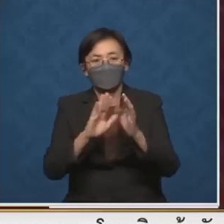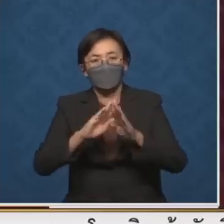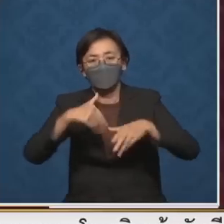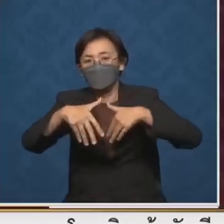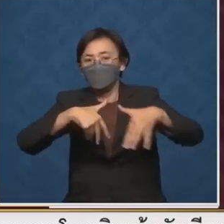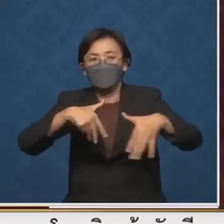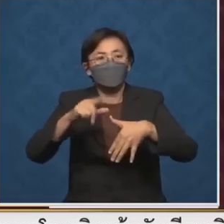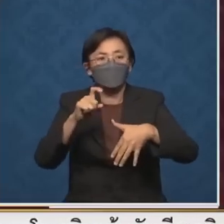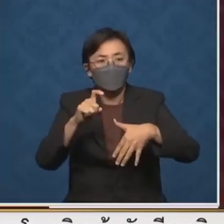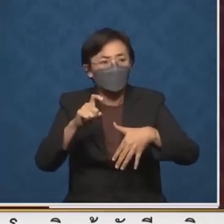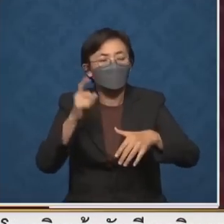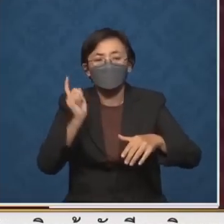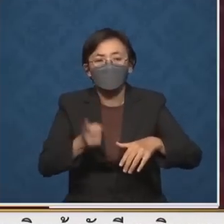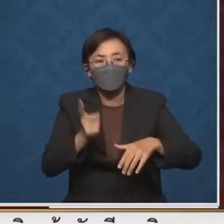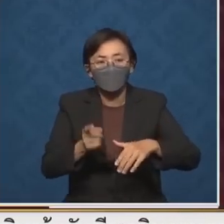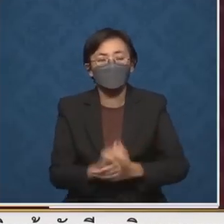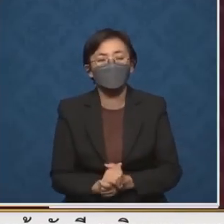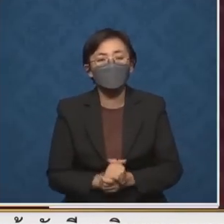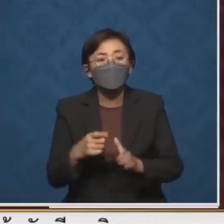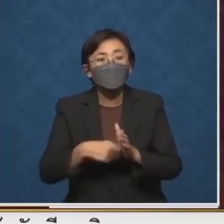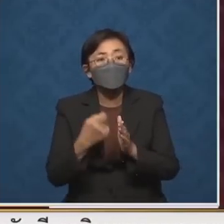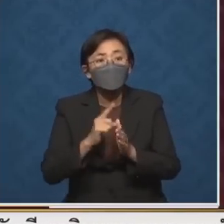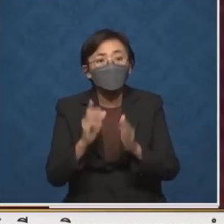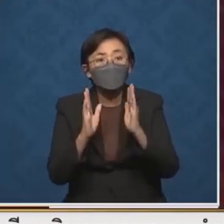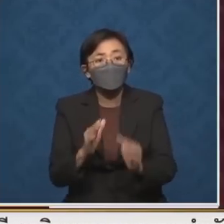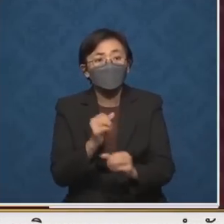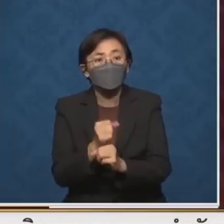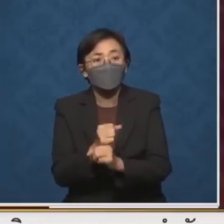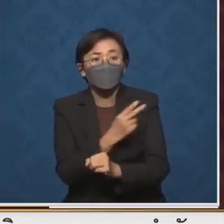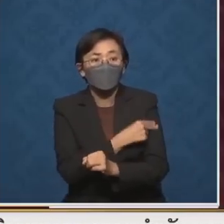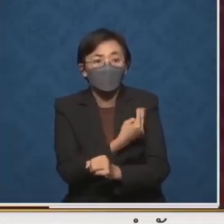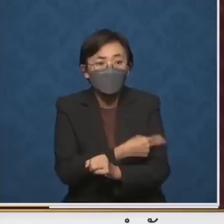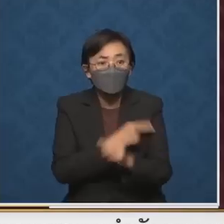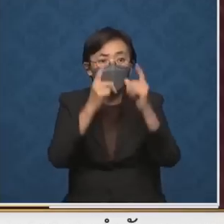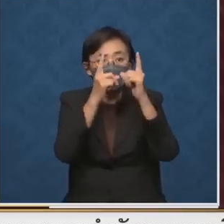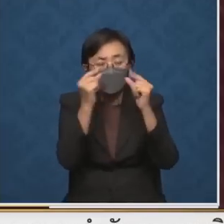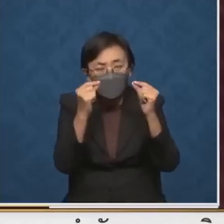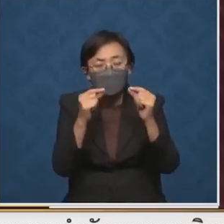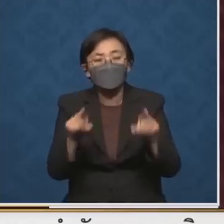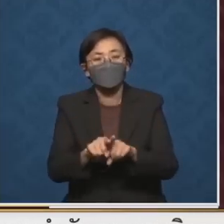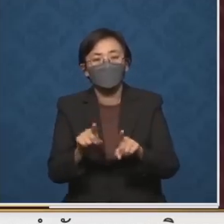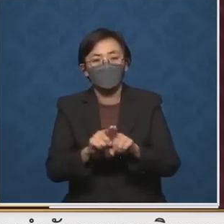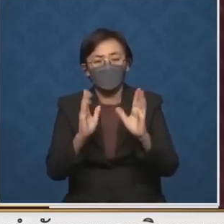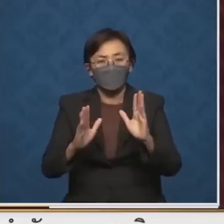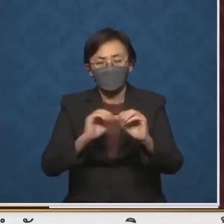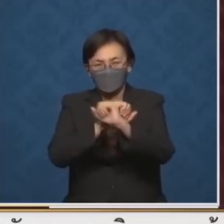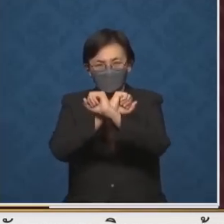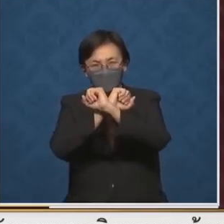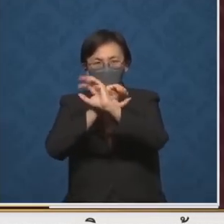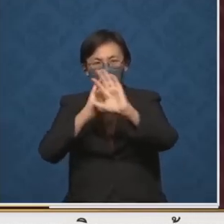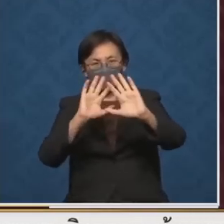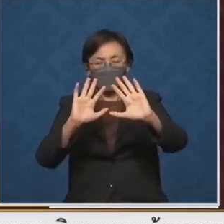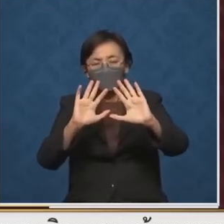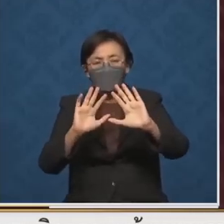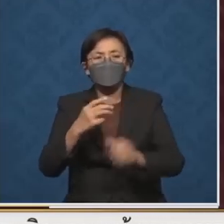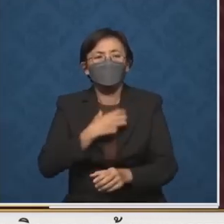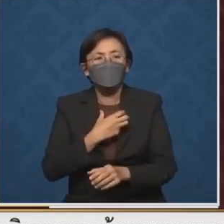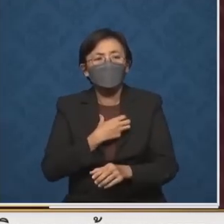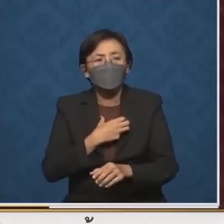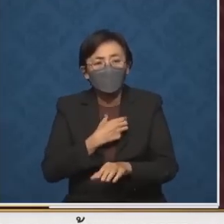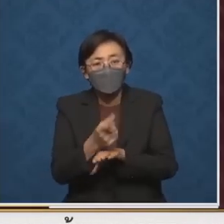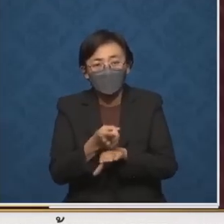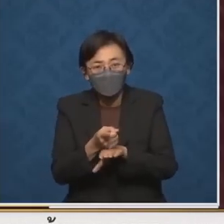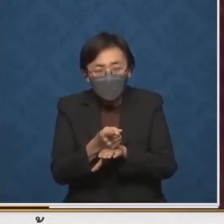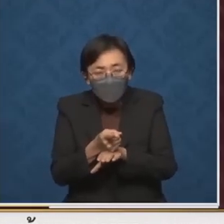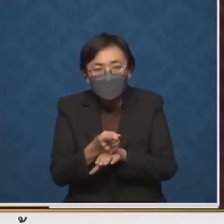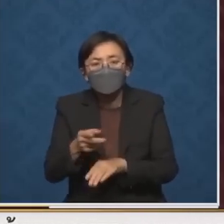ผมเติมให้เลยนะเด็ขาดนะเพราเทียบบุคลากรการแพทยแล้วเหมือนเป็บ้านบังละจันขอปืนใหญ่เสือได้